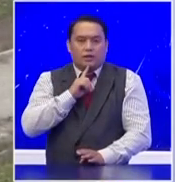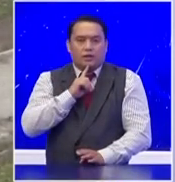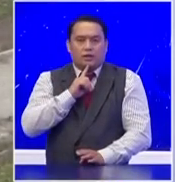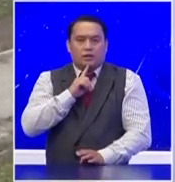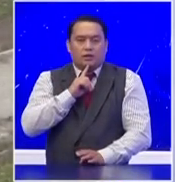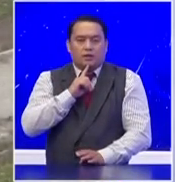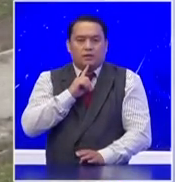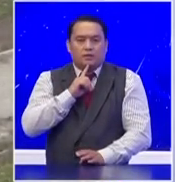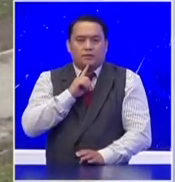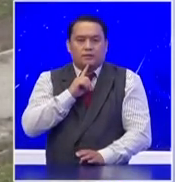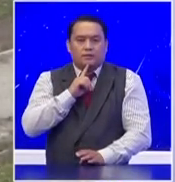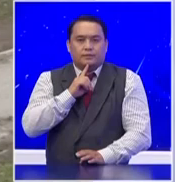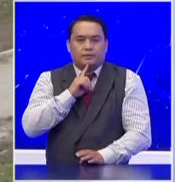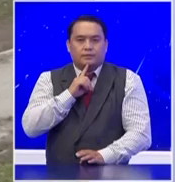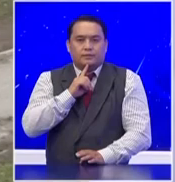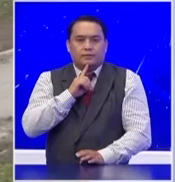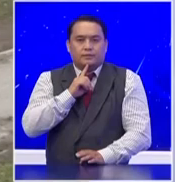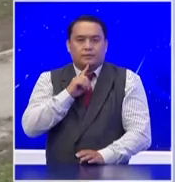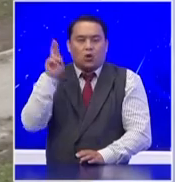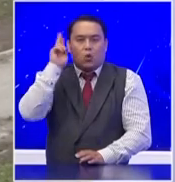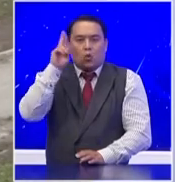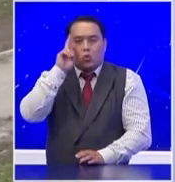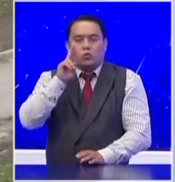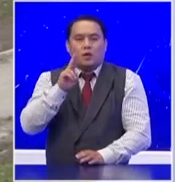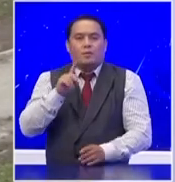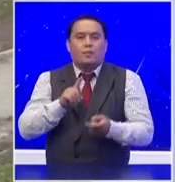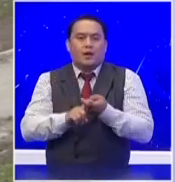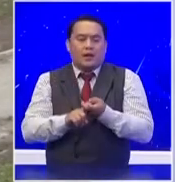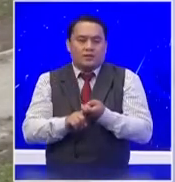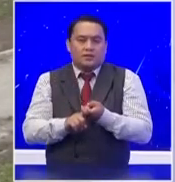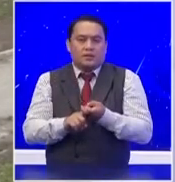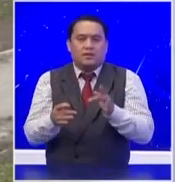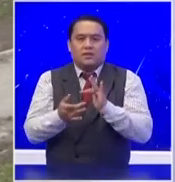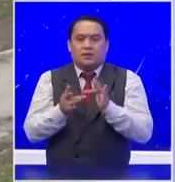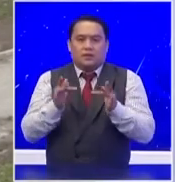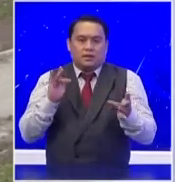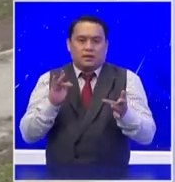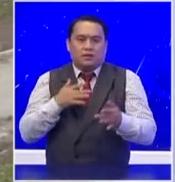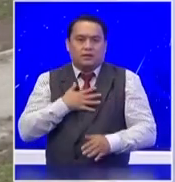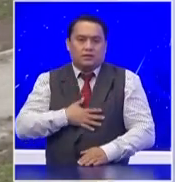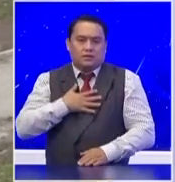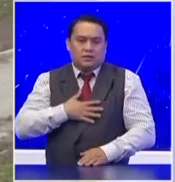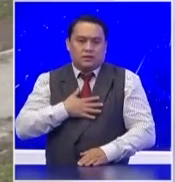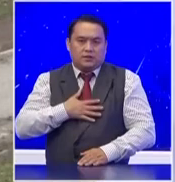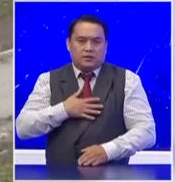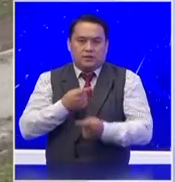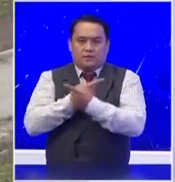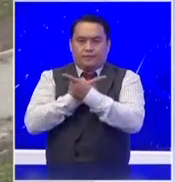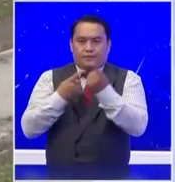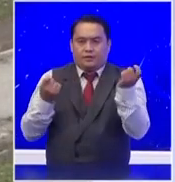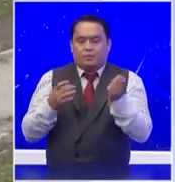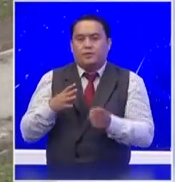мына мектеп оқушылары қашықтан оқуына байланысты мына интернет связінің нашарлығы туралы хабар берілді.